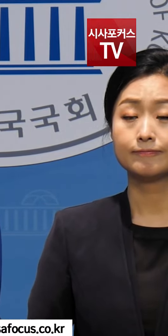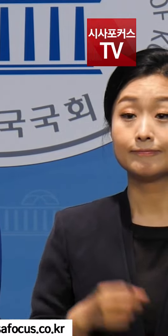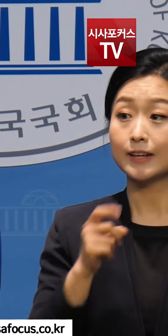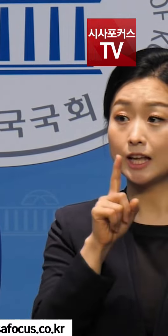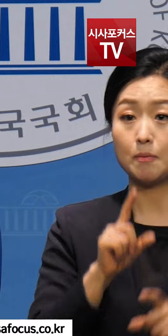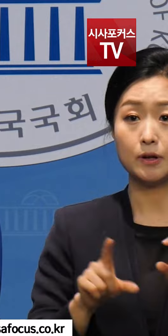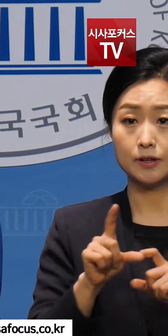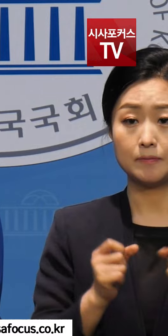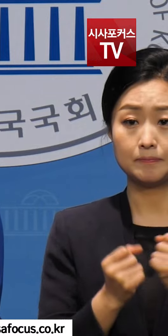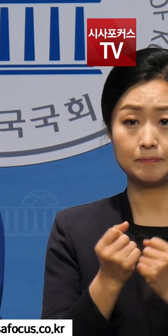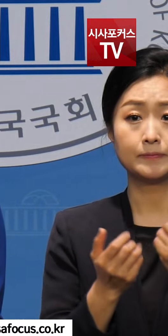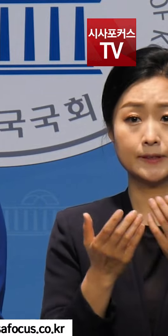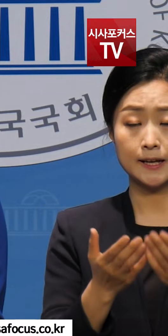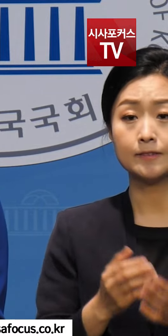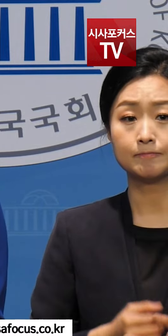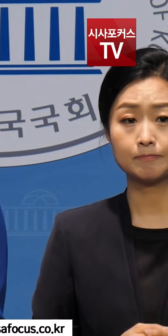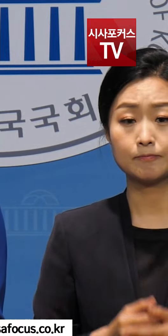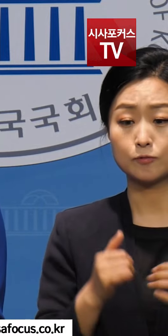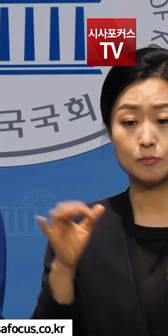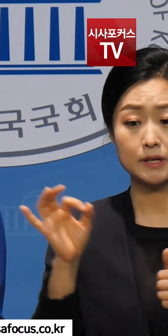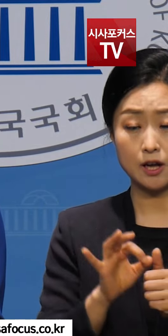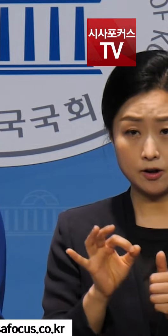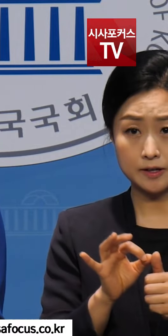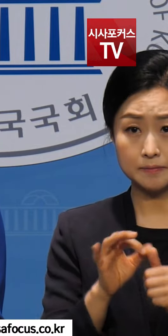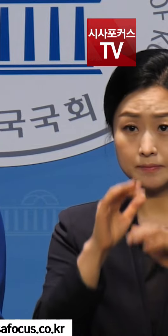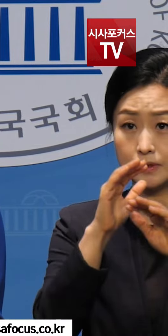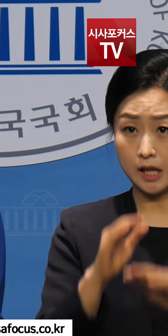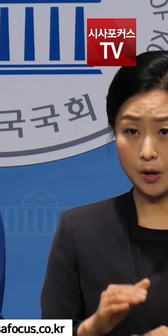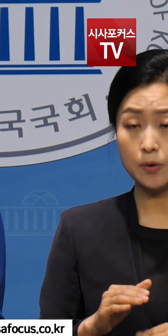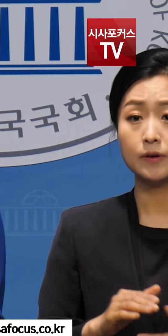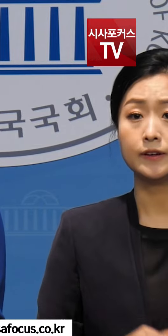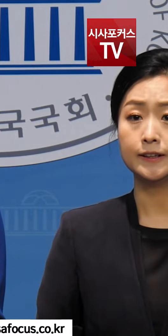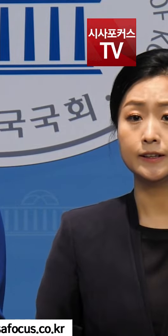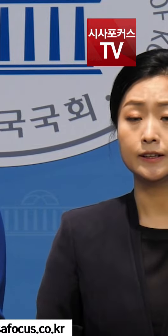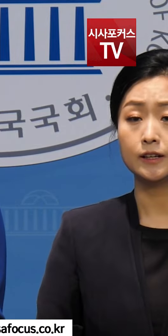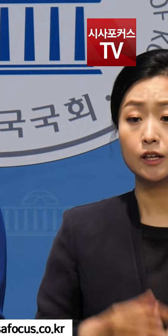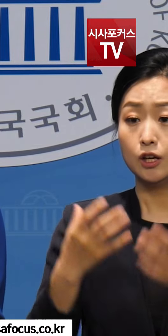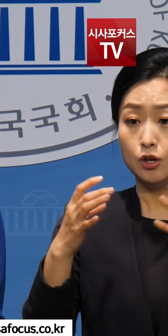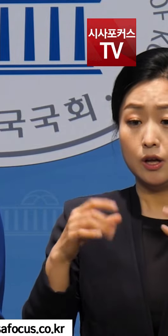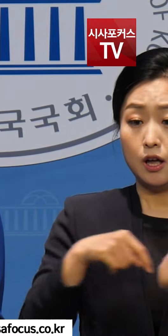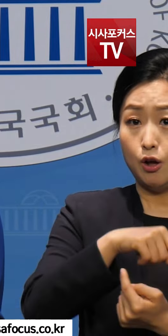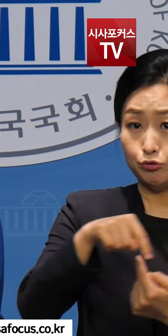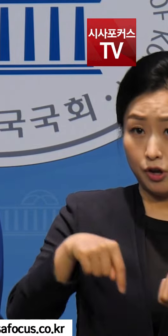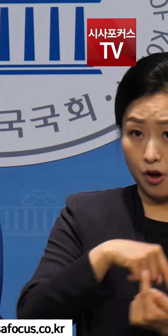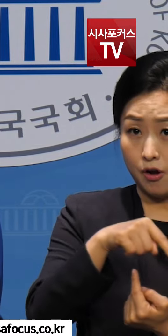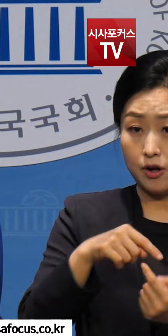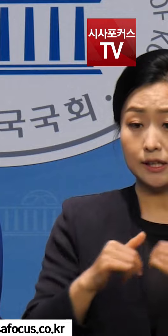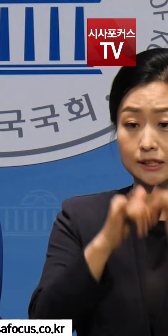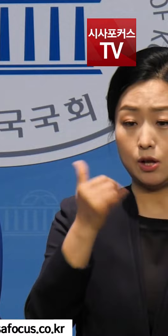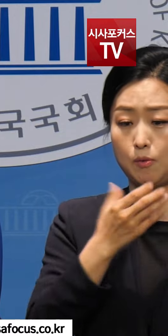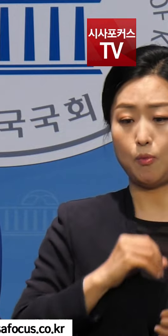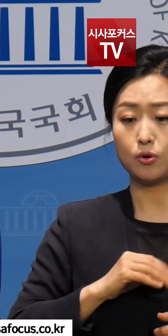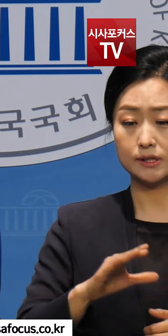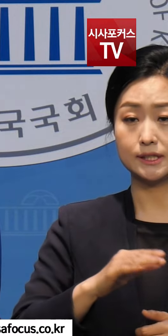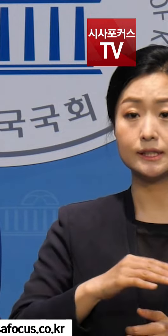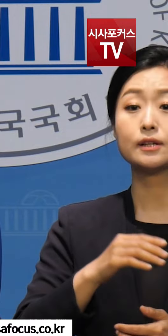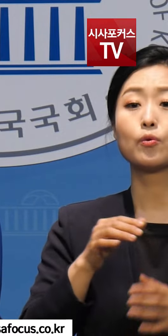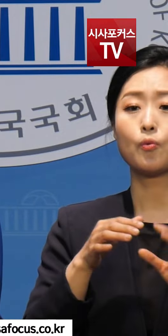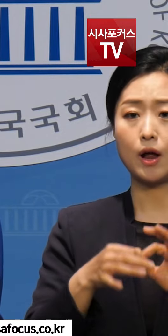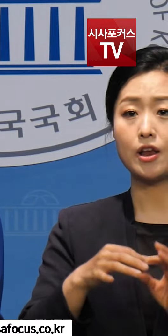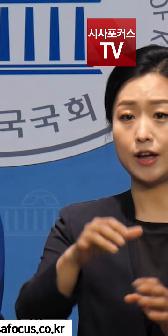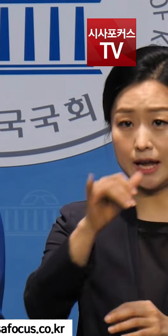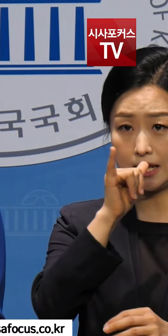우선입니다 합 국민연금 제도는 본질적으로 국가가 운영하는 사회복지 제도라는 것을